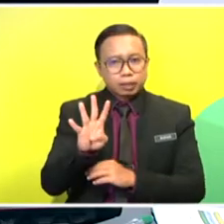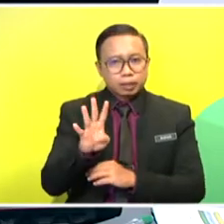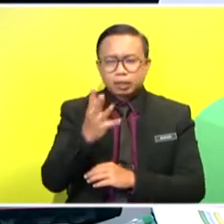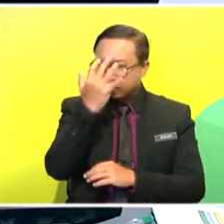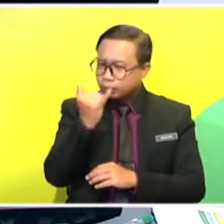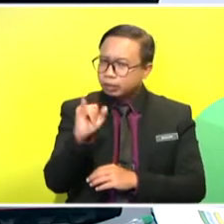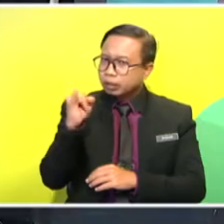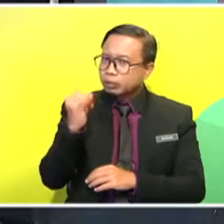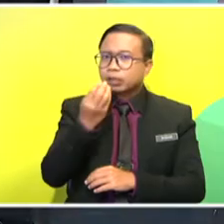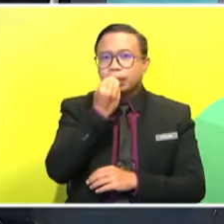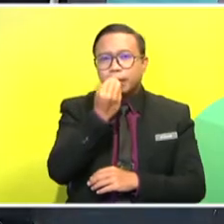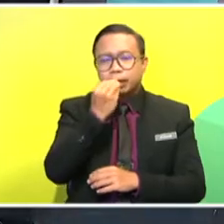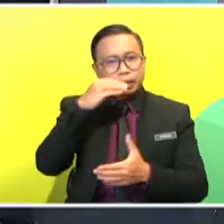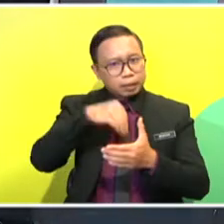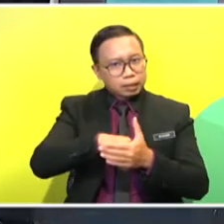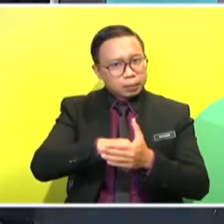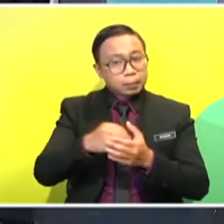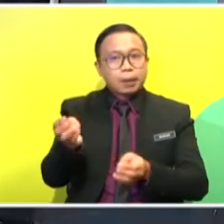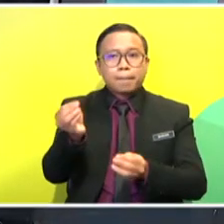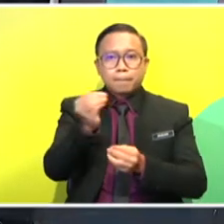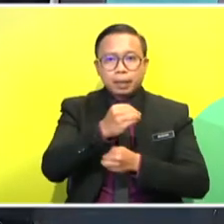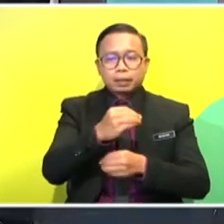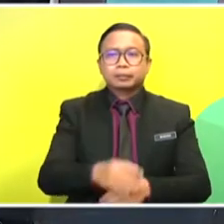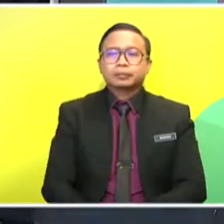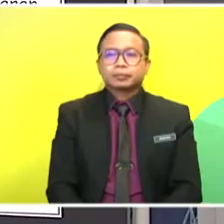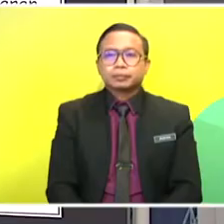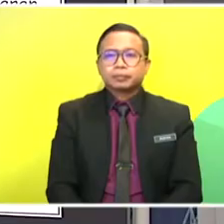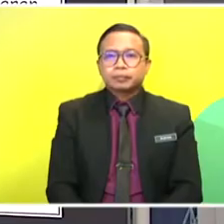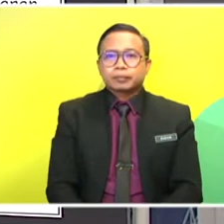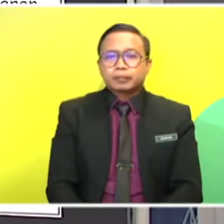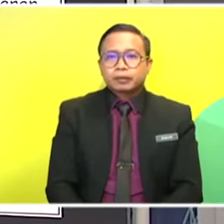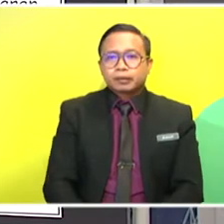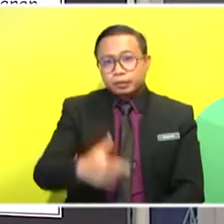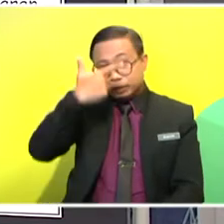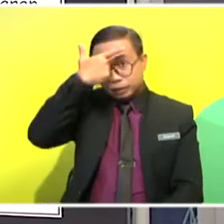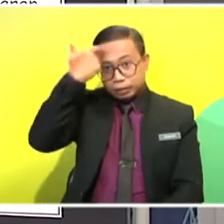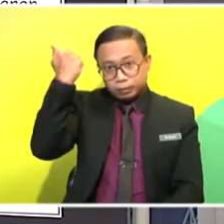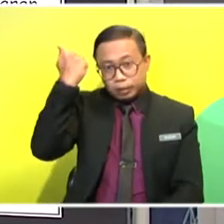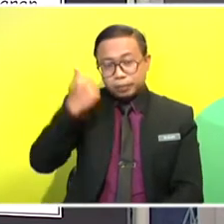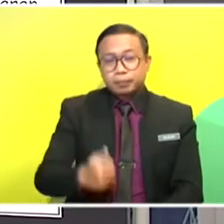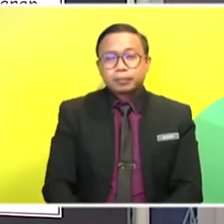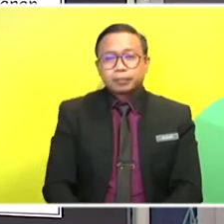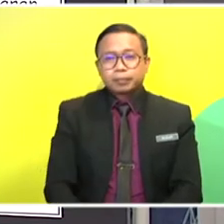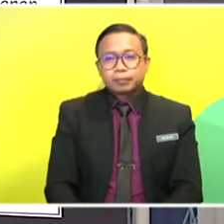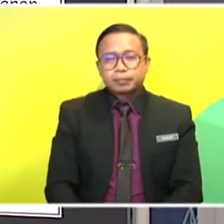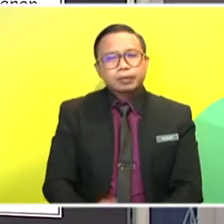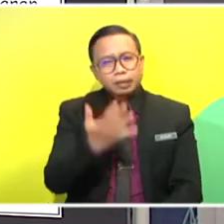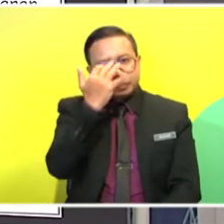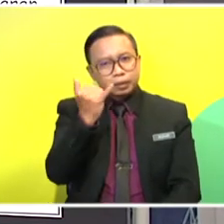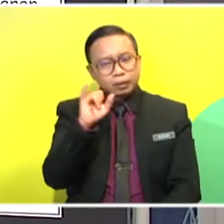di dalam makmal? Kita dilarang makan di dalam makmal kerana apa dia ya,